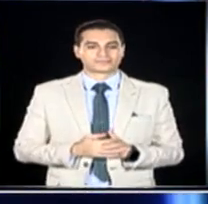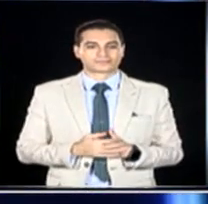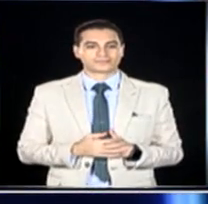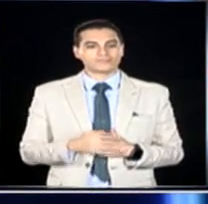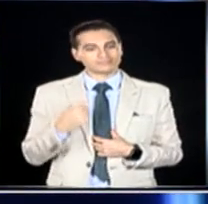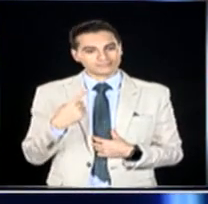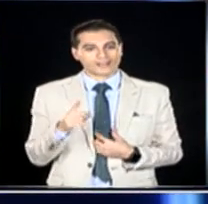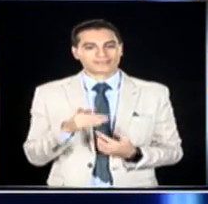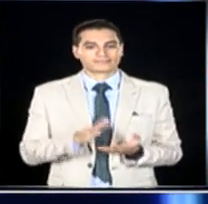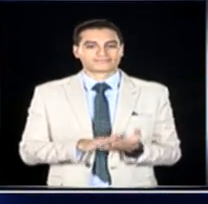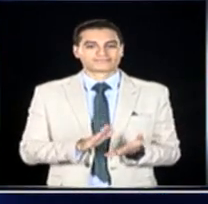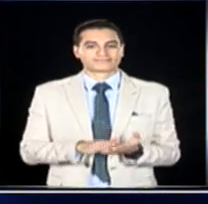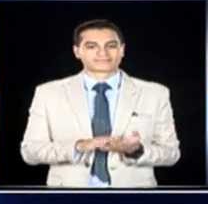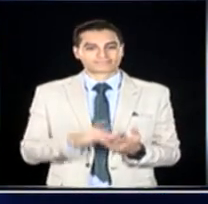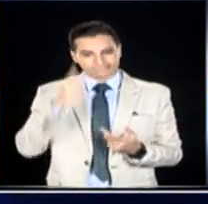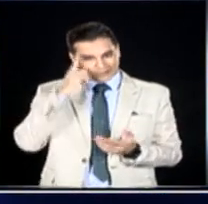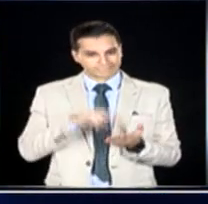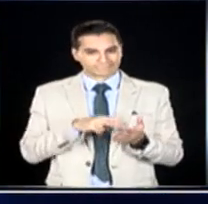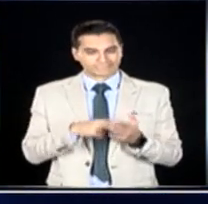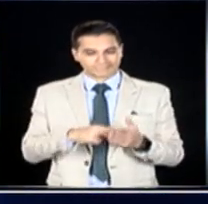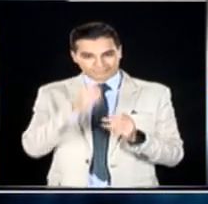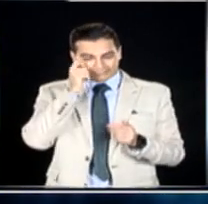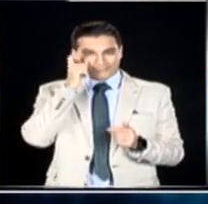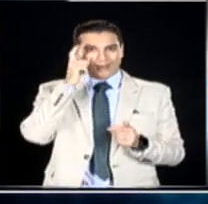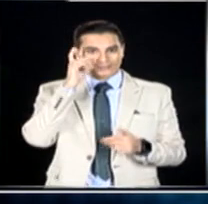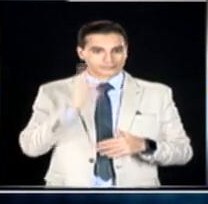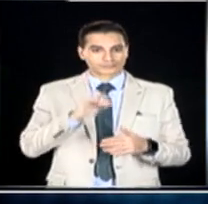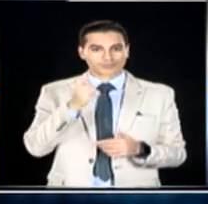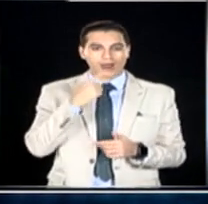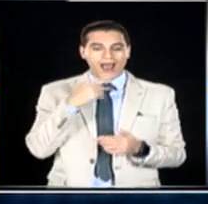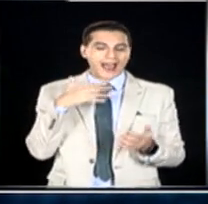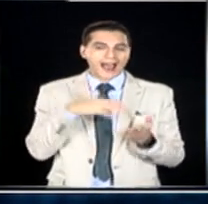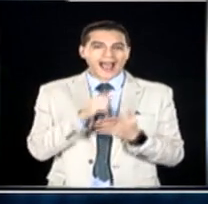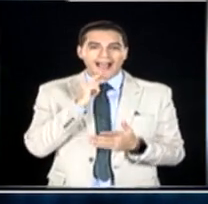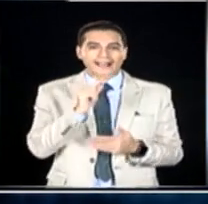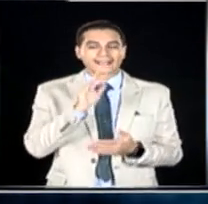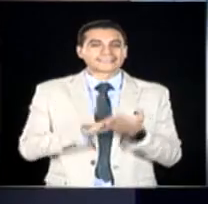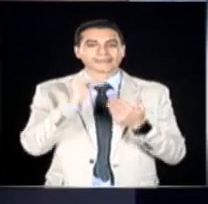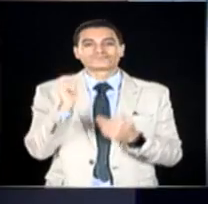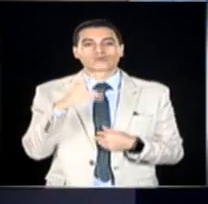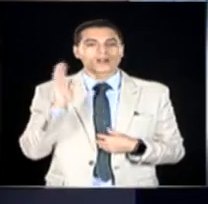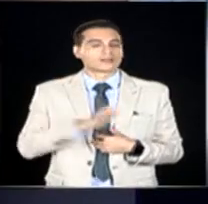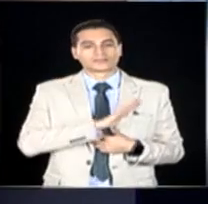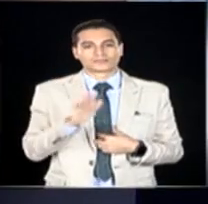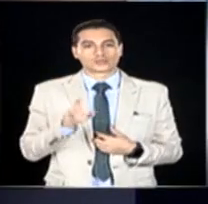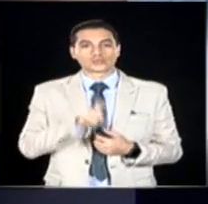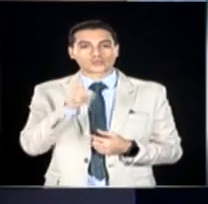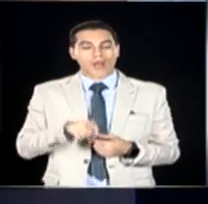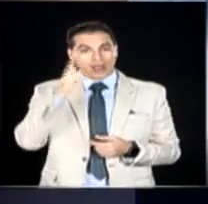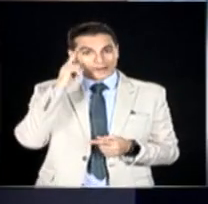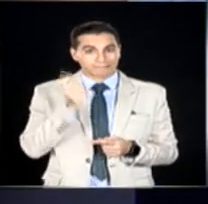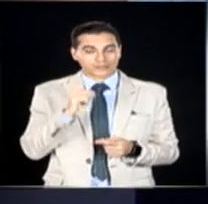برافو عليك. ايوه كده، عايزكم تبقوا مصحصحين معايا علشان انا هساعد. السؤال اللي مش